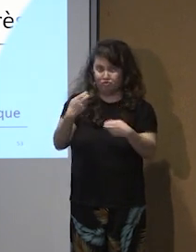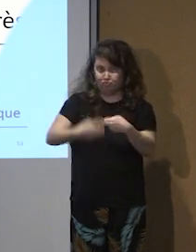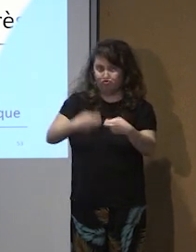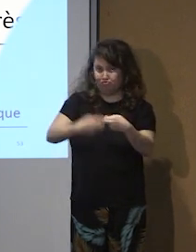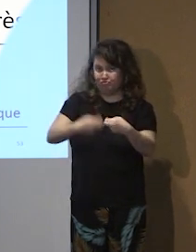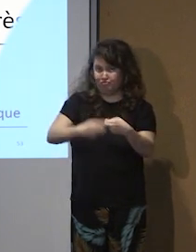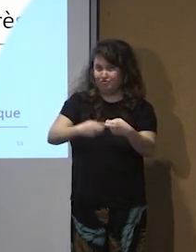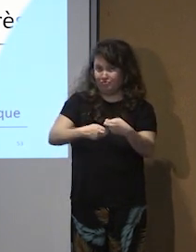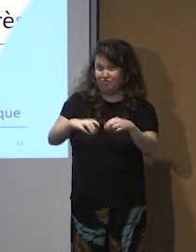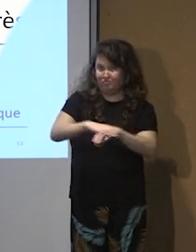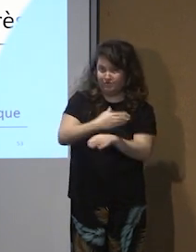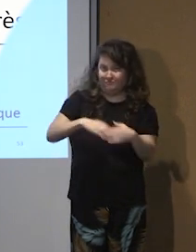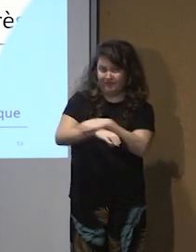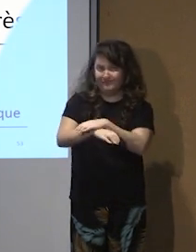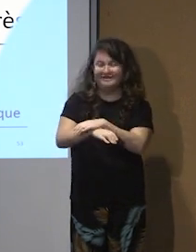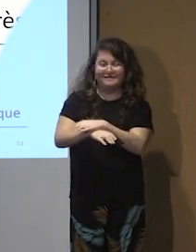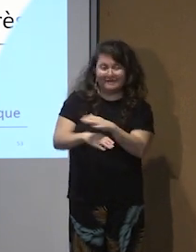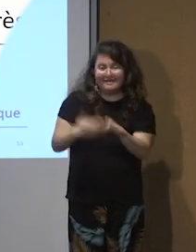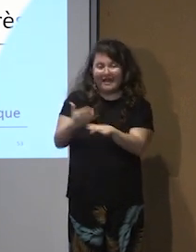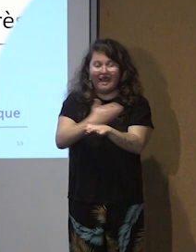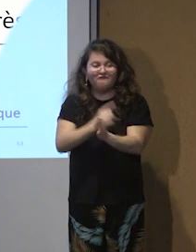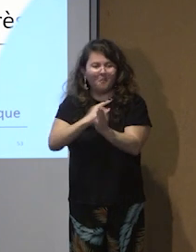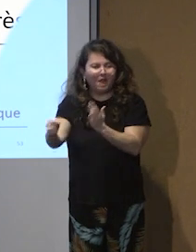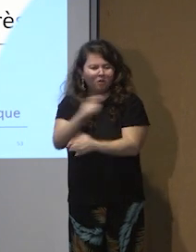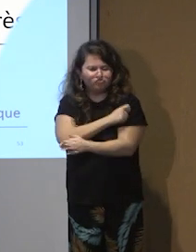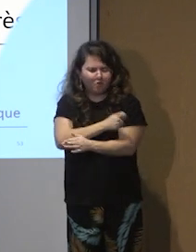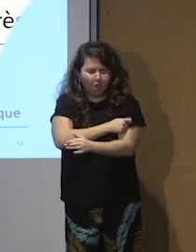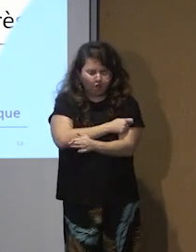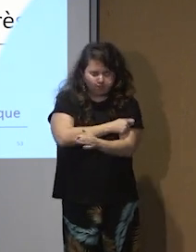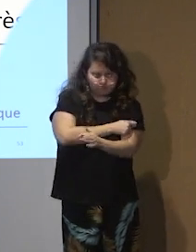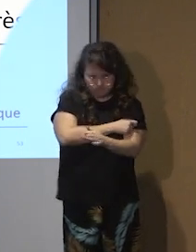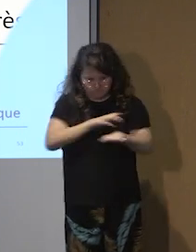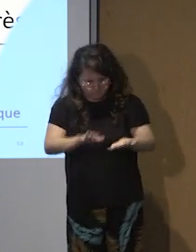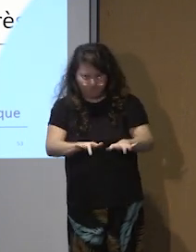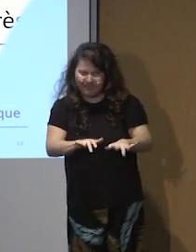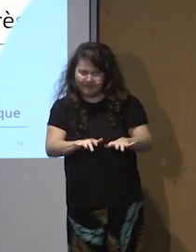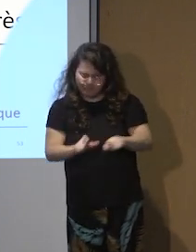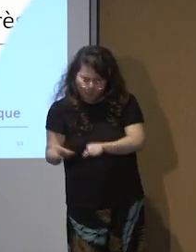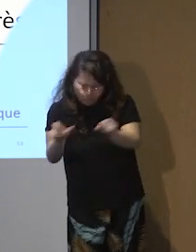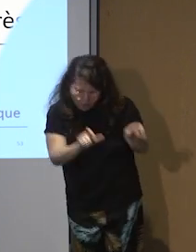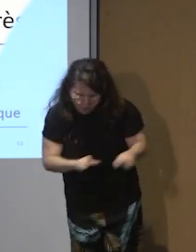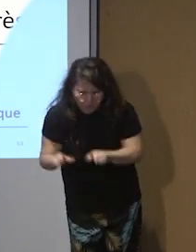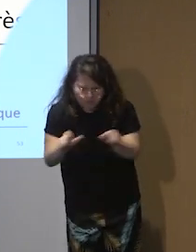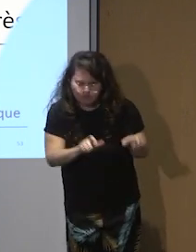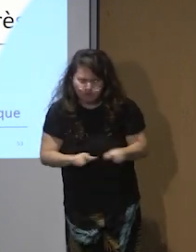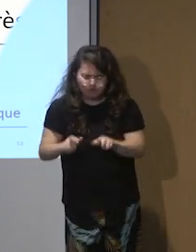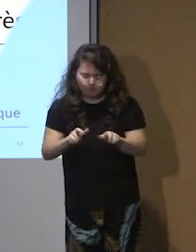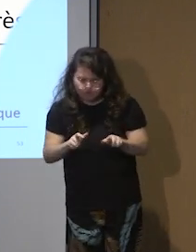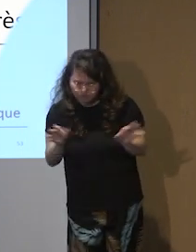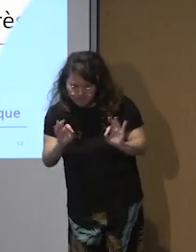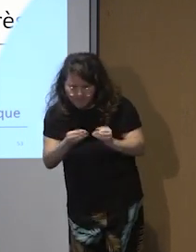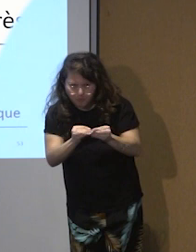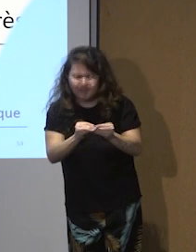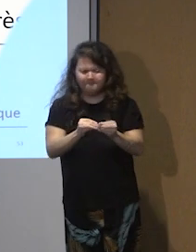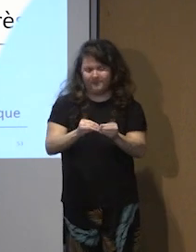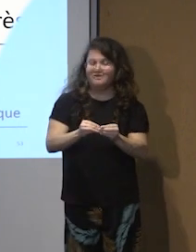puis contrôler les pieds avant de partir et puis en revenant, histoire de vérifier qu'il n'y a pas de plaie qui s'est produite et le cas échéant, la prendre en